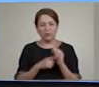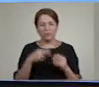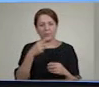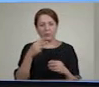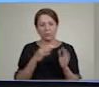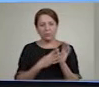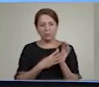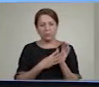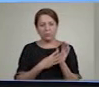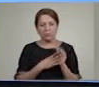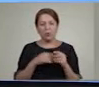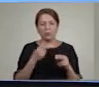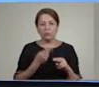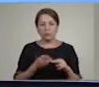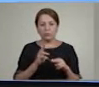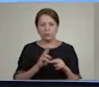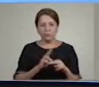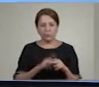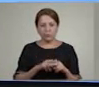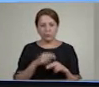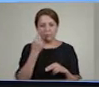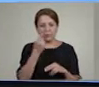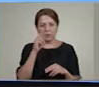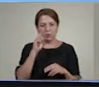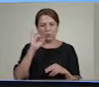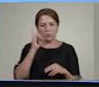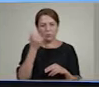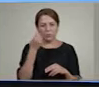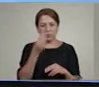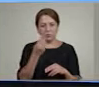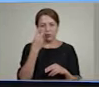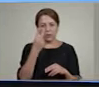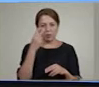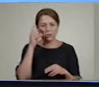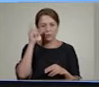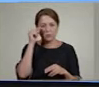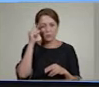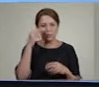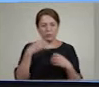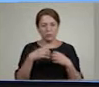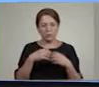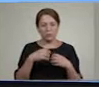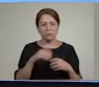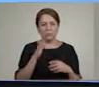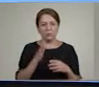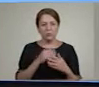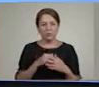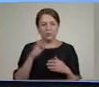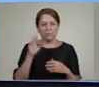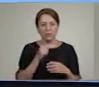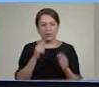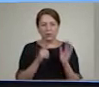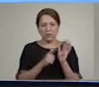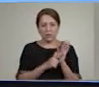barobar 9. Buning uchun bitta qo'shiluvchini, masalan, 2 ni sonlar nurida belgilab olamiz va